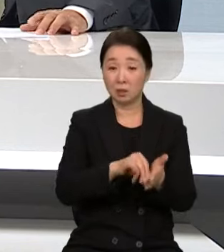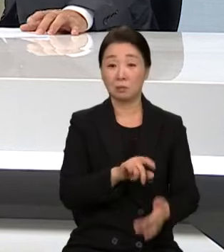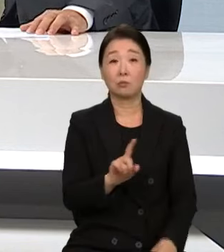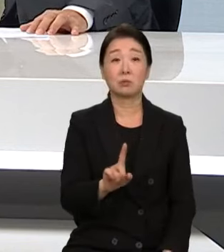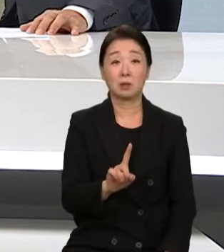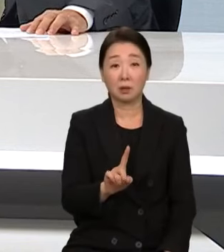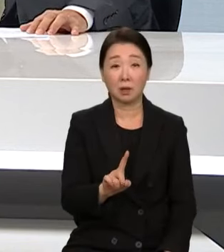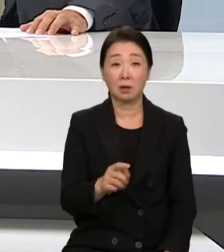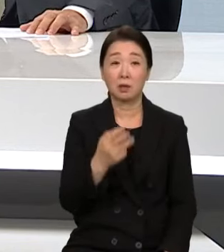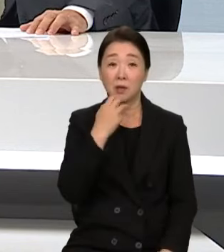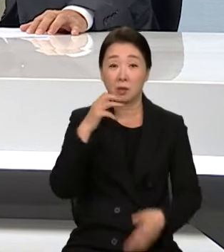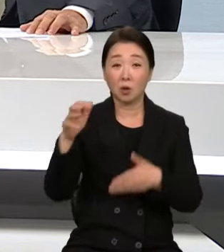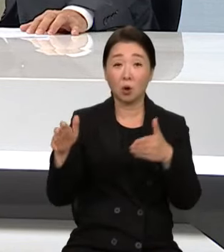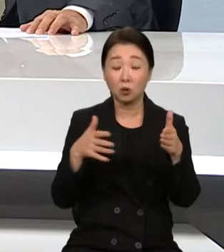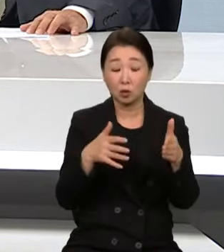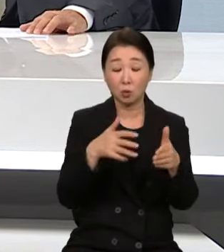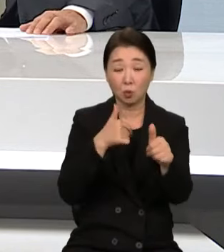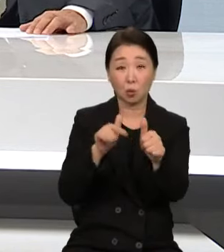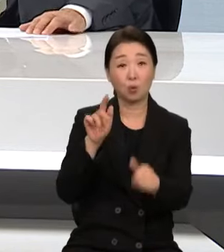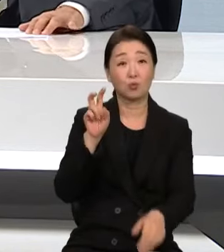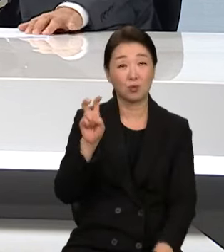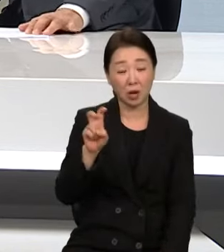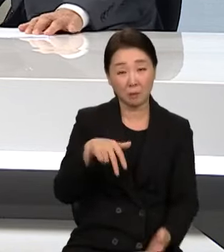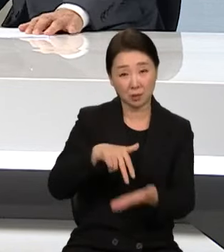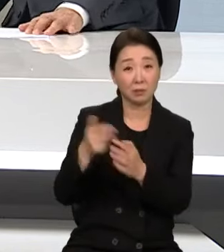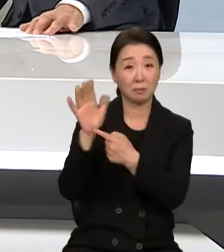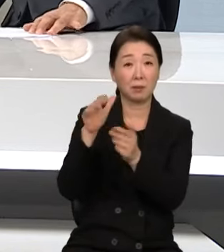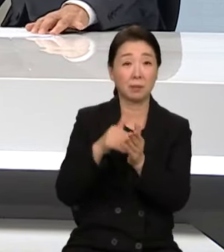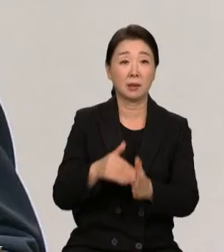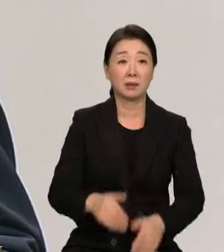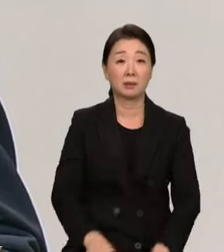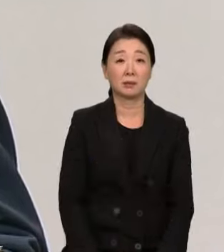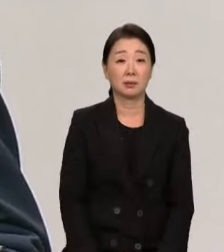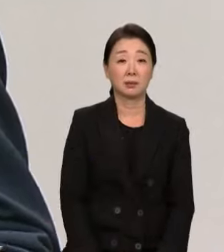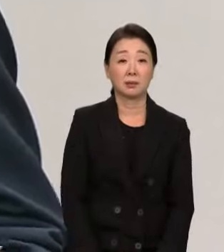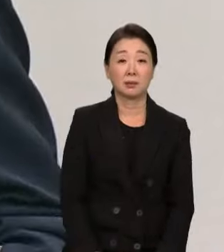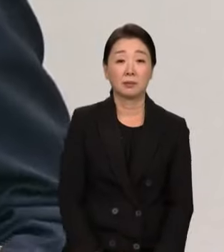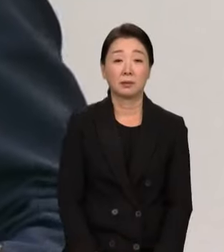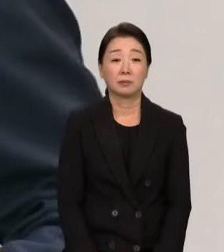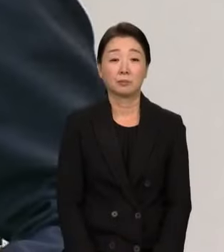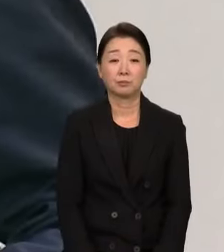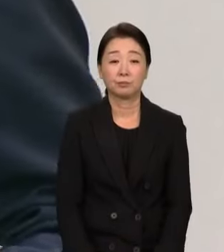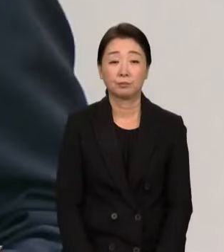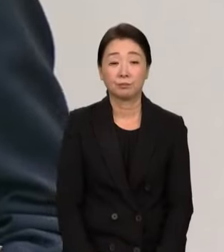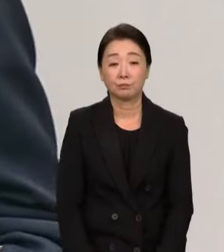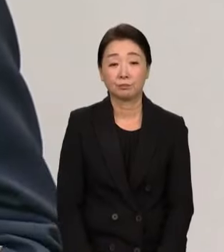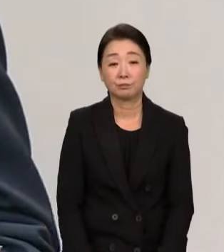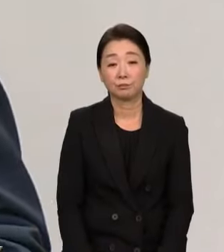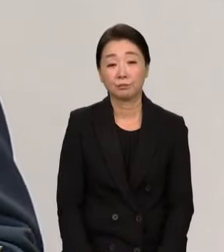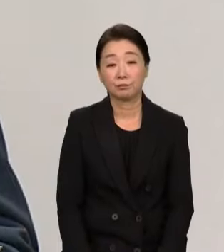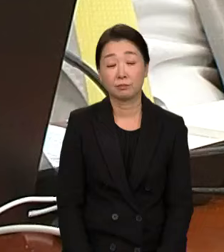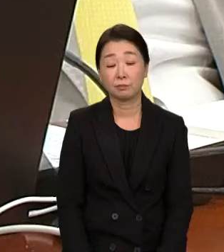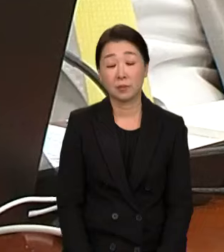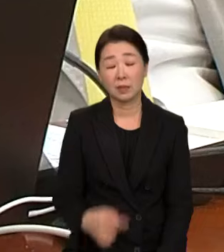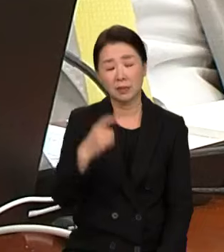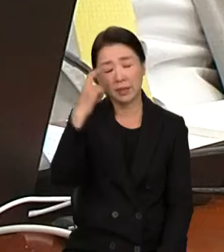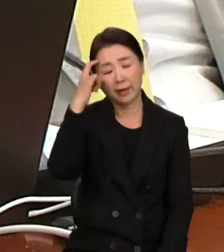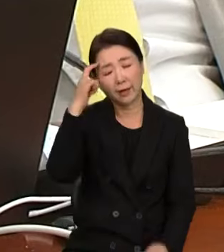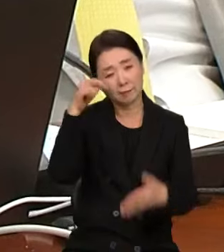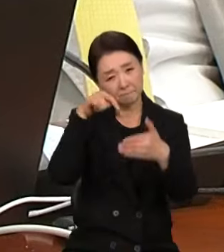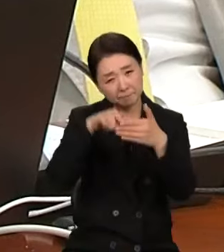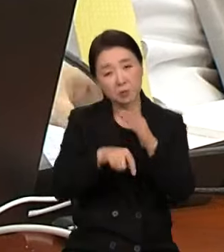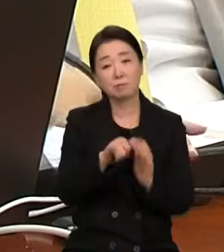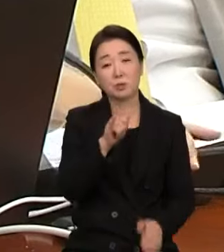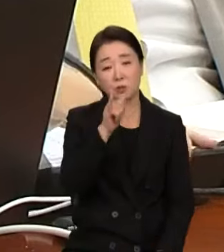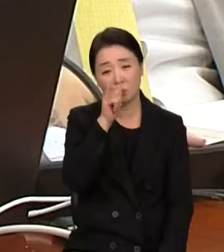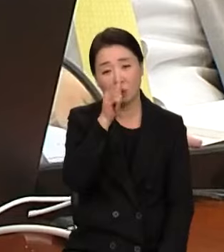임태희 경기도 교육감이 입장을 밝혔는데 직접 들어보시죠 깊은 사고가 들어 있는 작품이다 다만 이제